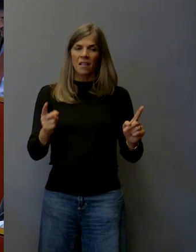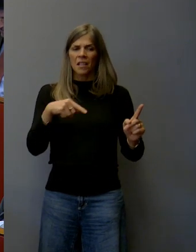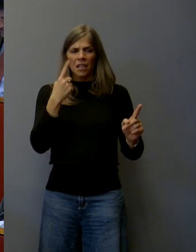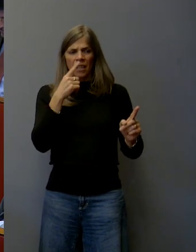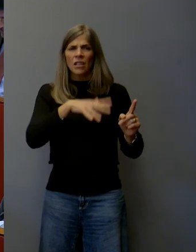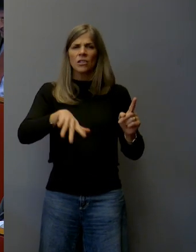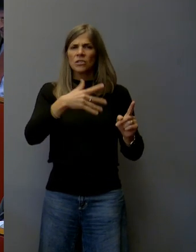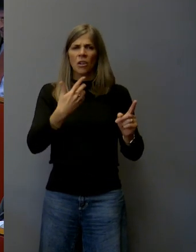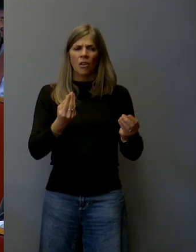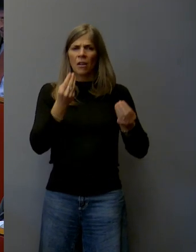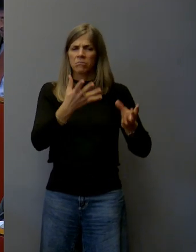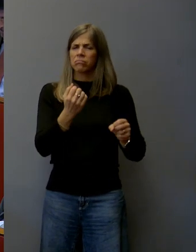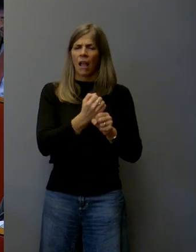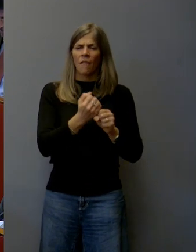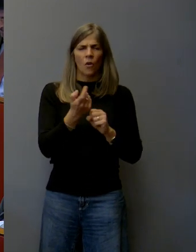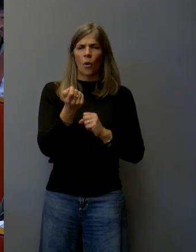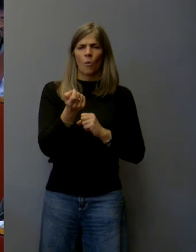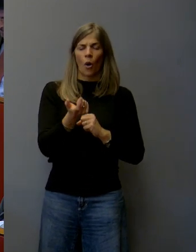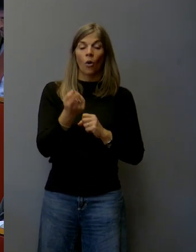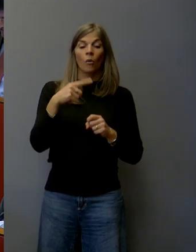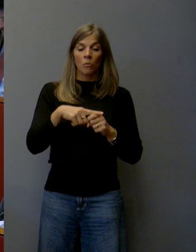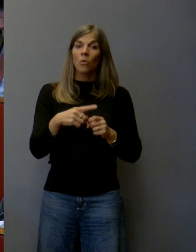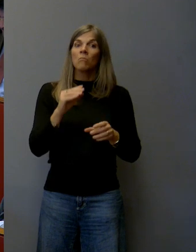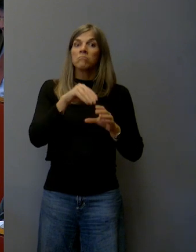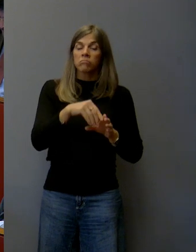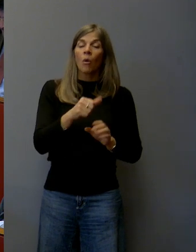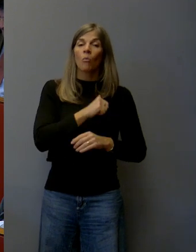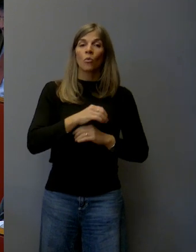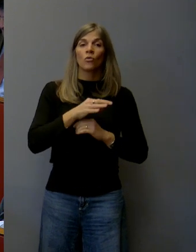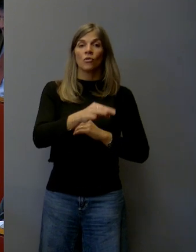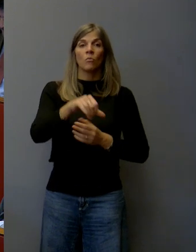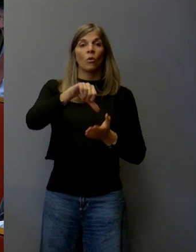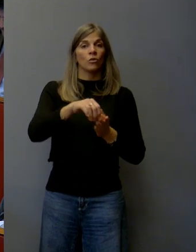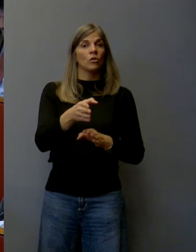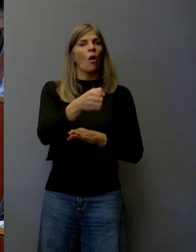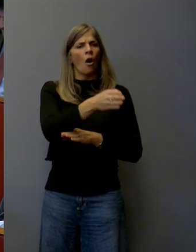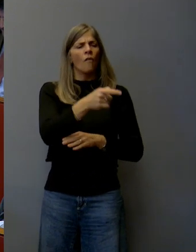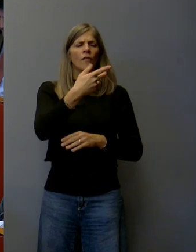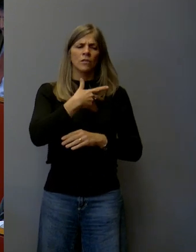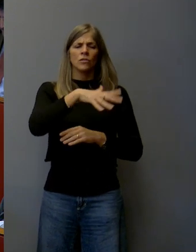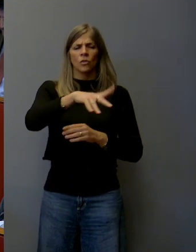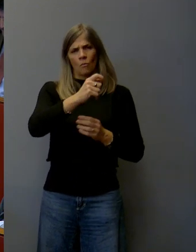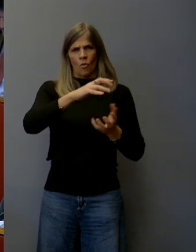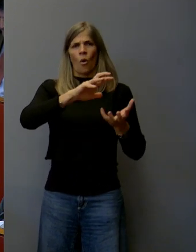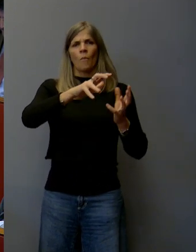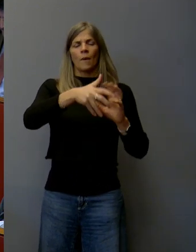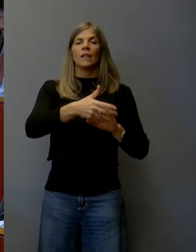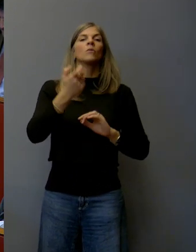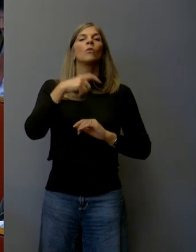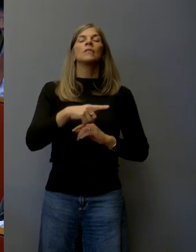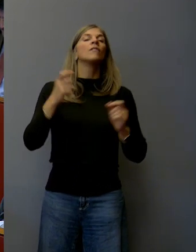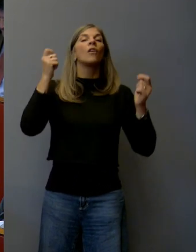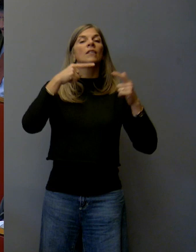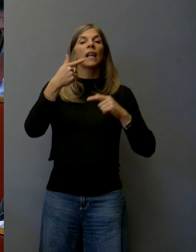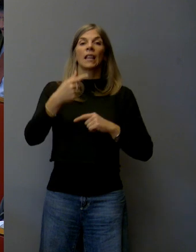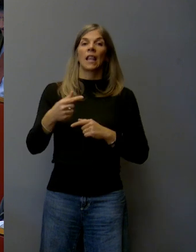e fa parte del municipio centro Ovest e che ha una sua complessità Nel senso che San Teodoro